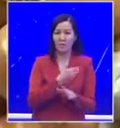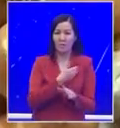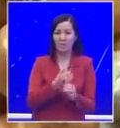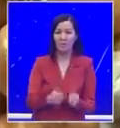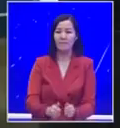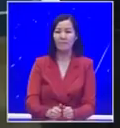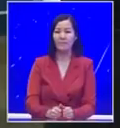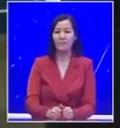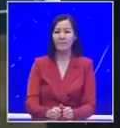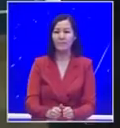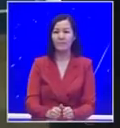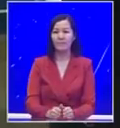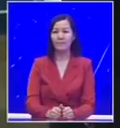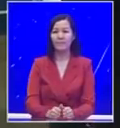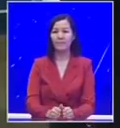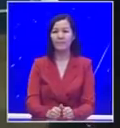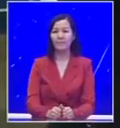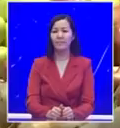кеткенде.